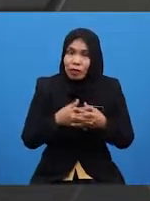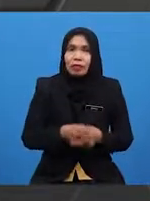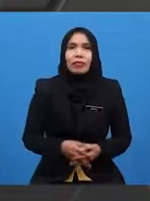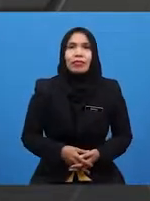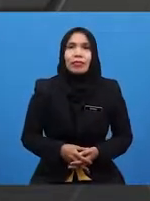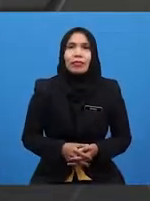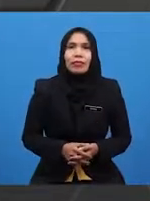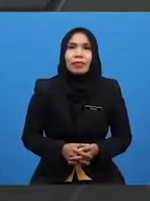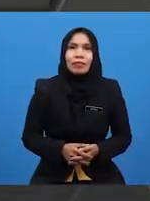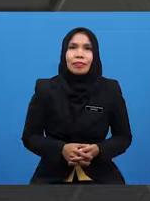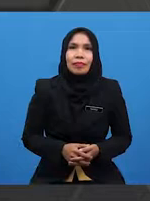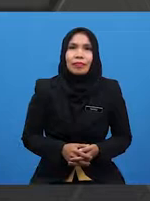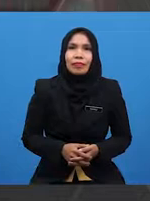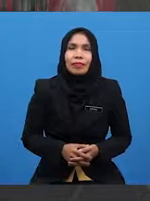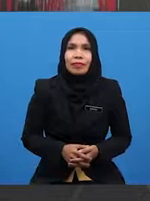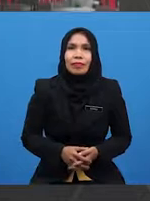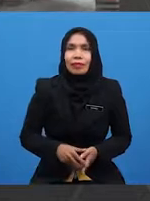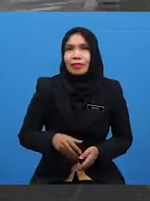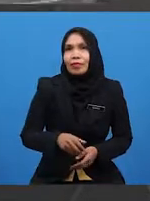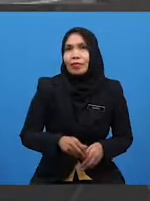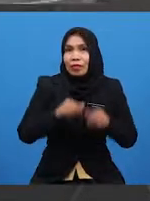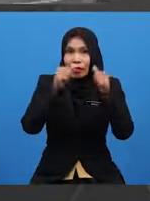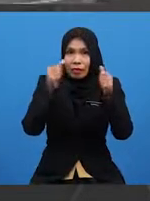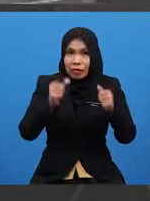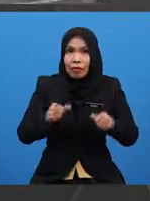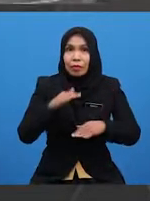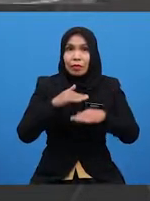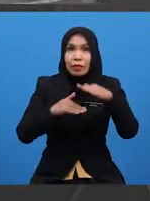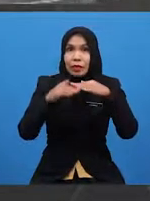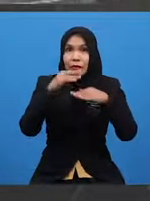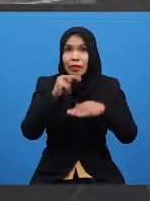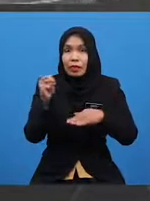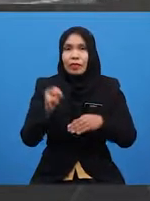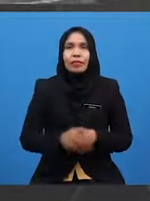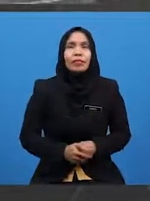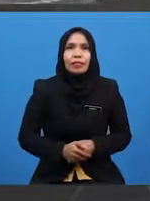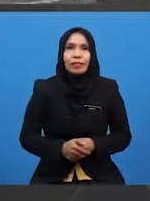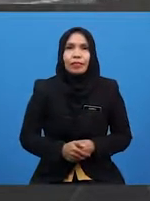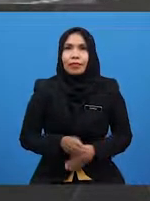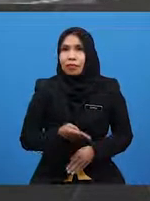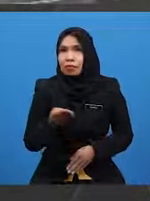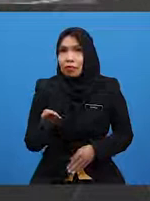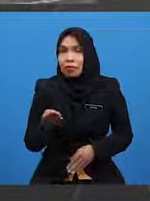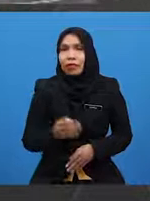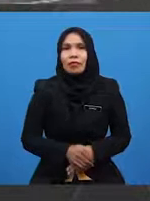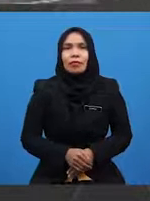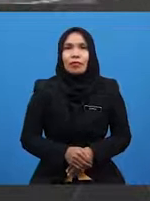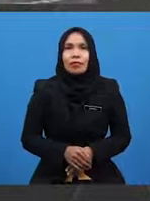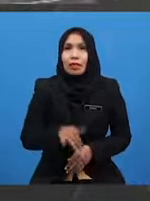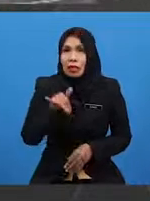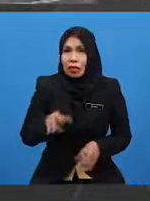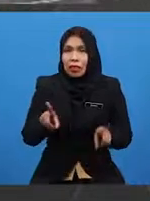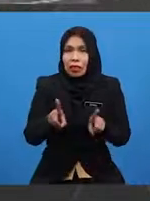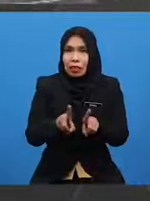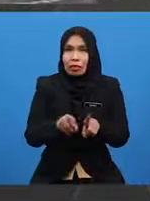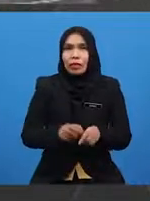dan arca. Arca binaan. Bahan: biasanya bahan yang sama